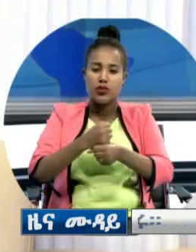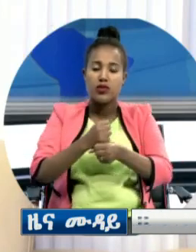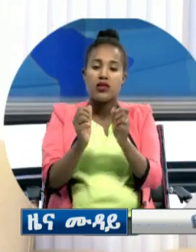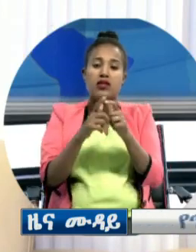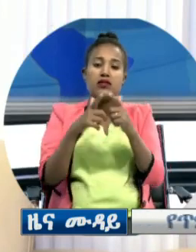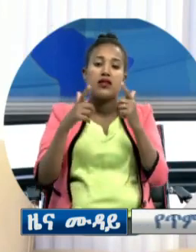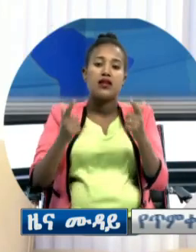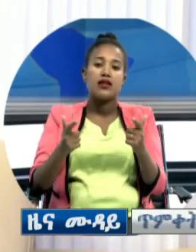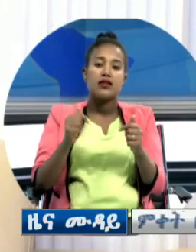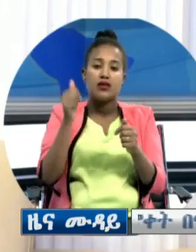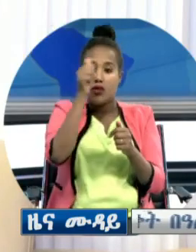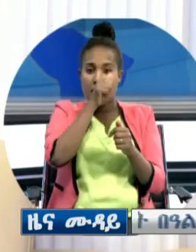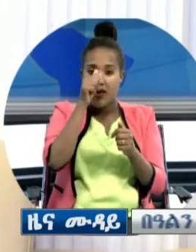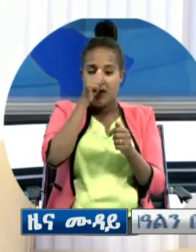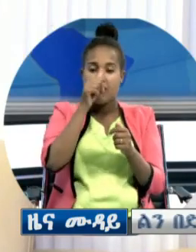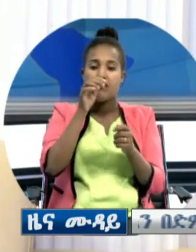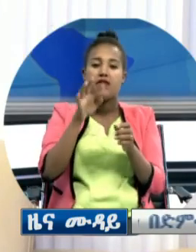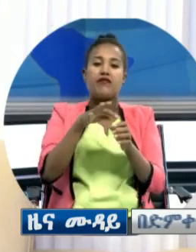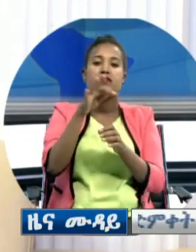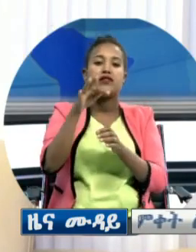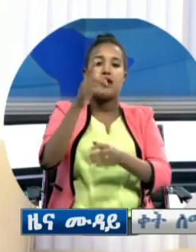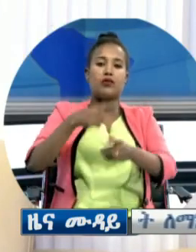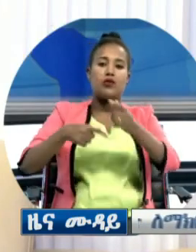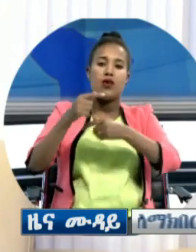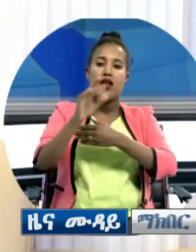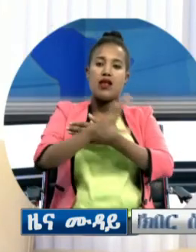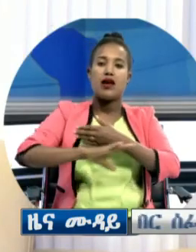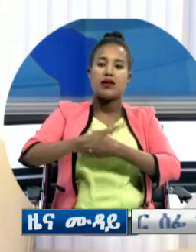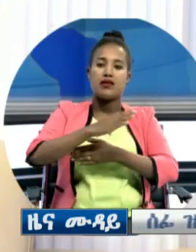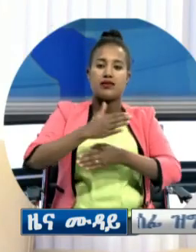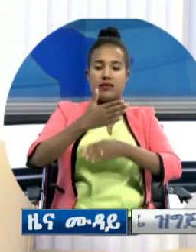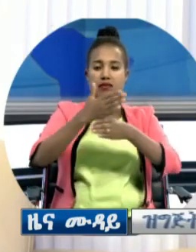ትልቅ ኢትዮጵያዊ መንፈስ አምጥቶ ለሀገር ግንባታ